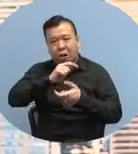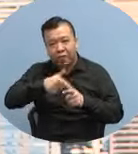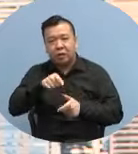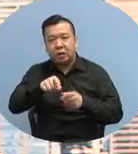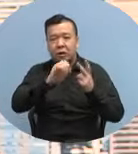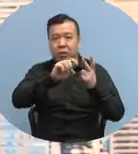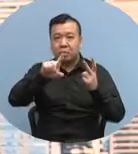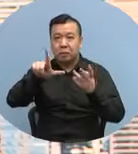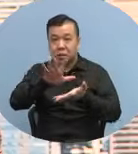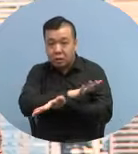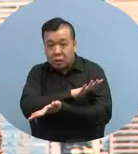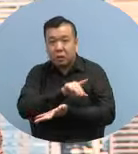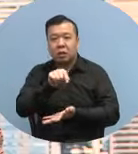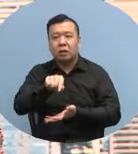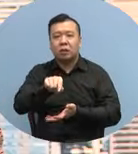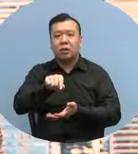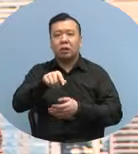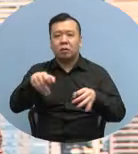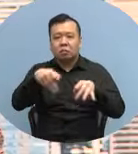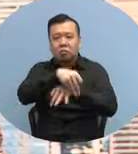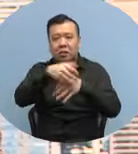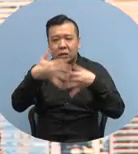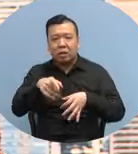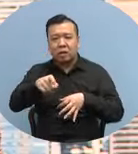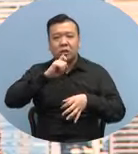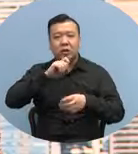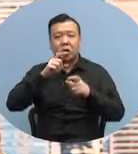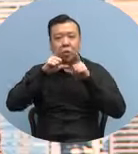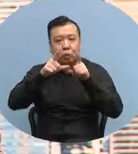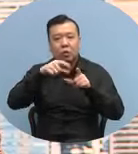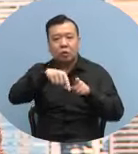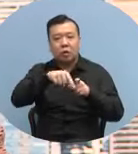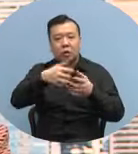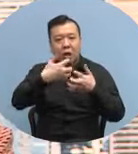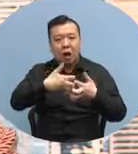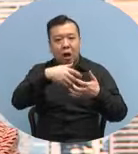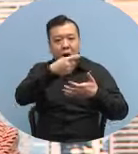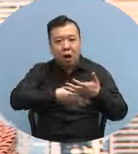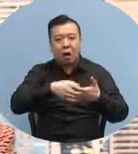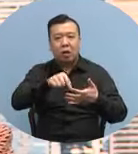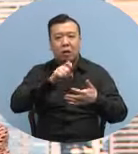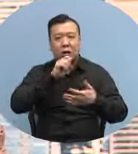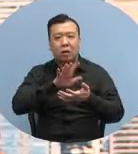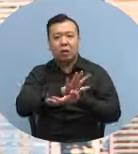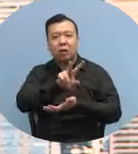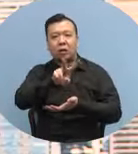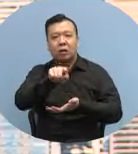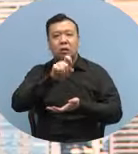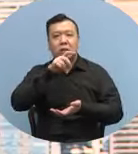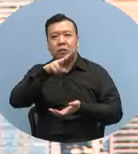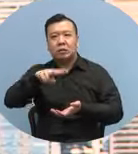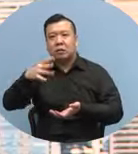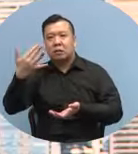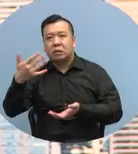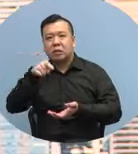年我们签订了这个通报机制，其实两年多以来呢已经有成2000多个这